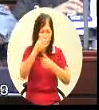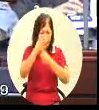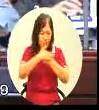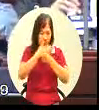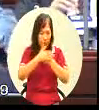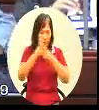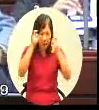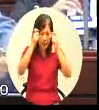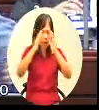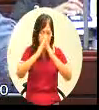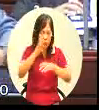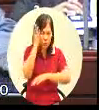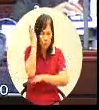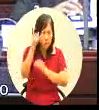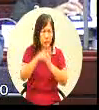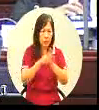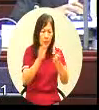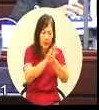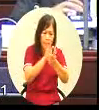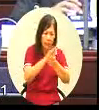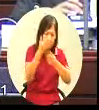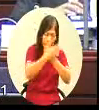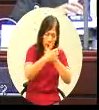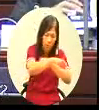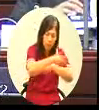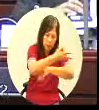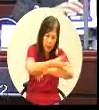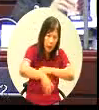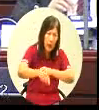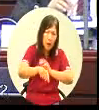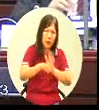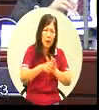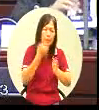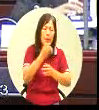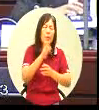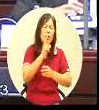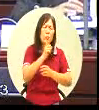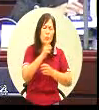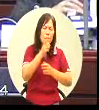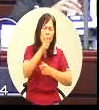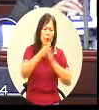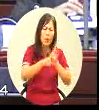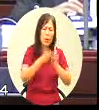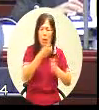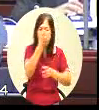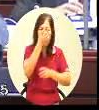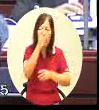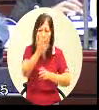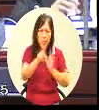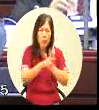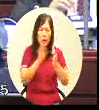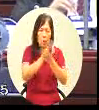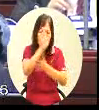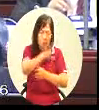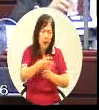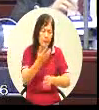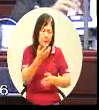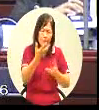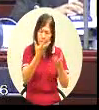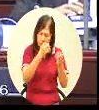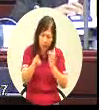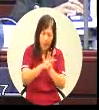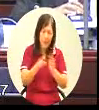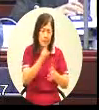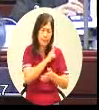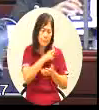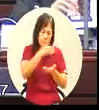府来保护我们的海岸线。结果我们求救无门，后来高雄市政府不得已，咱只有家己